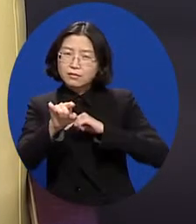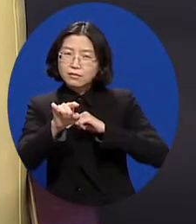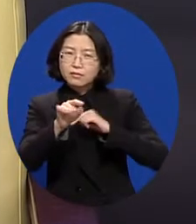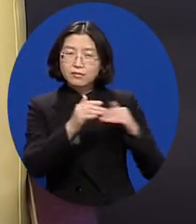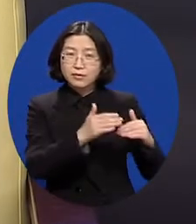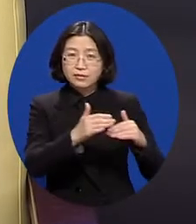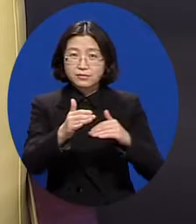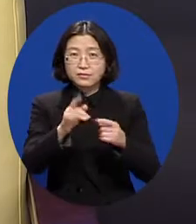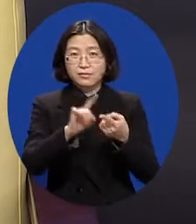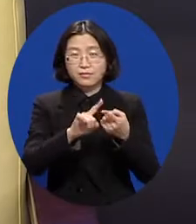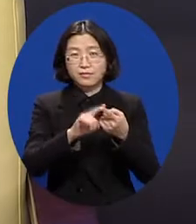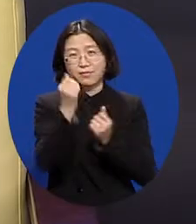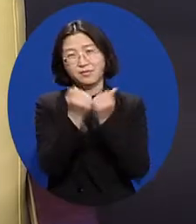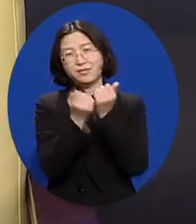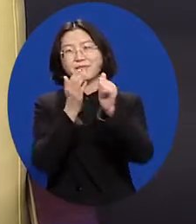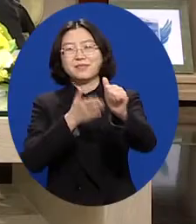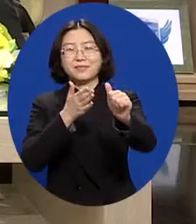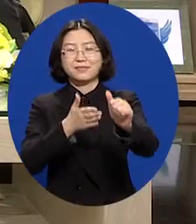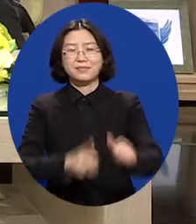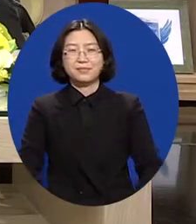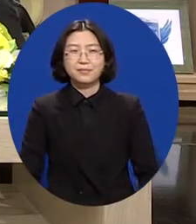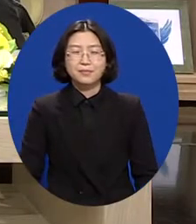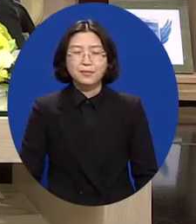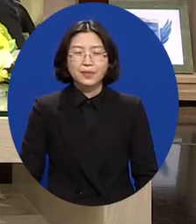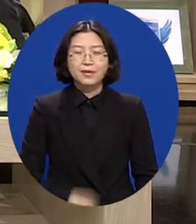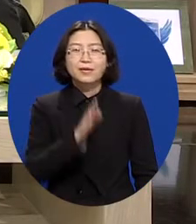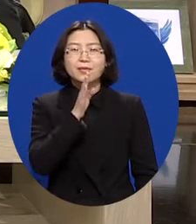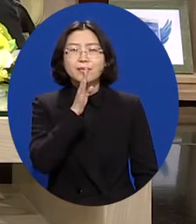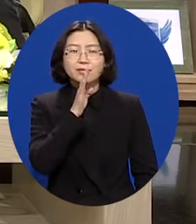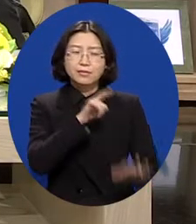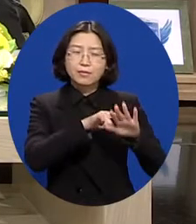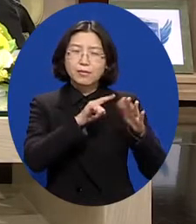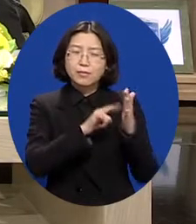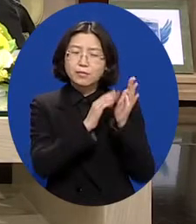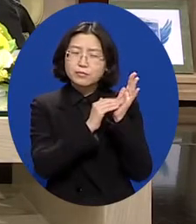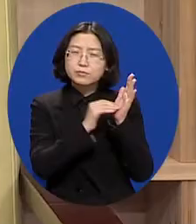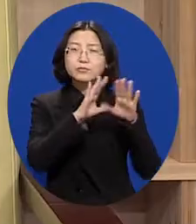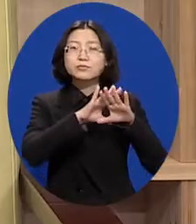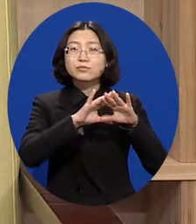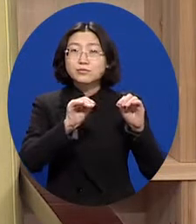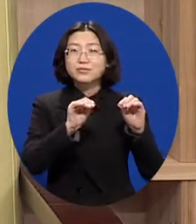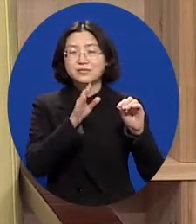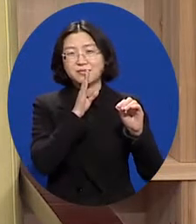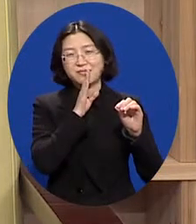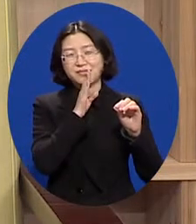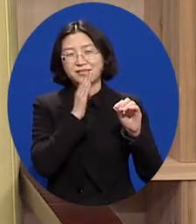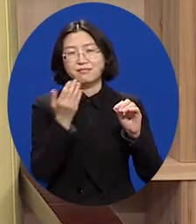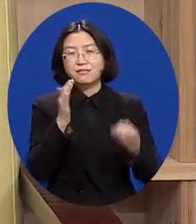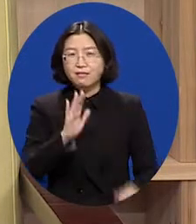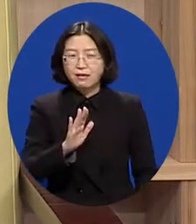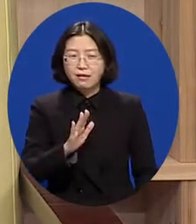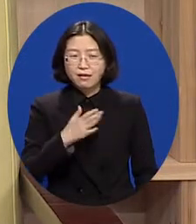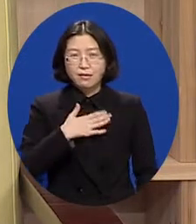같은데, 그것도 한번 설명해 주시겠어요? 네, 암호 해독 과정이라는 말씀이 맞는 것 같아요. 그런데 우리가 암호를